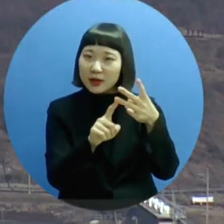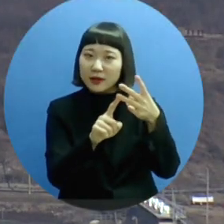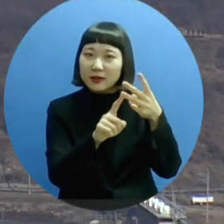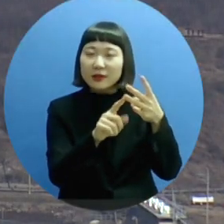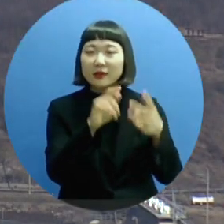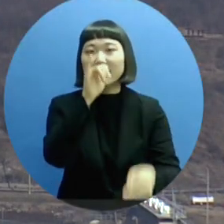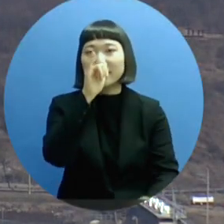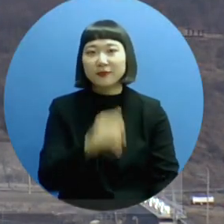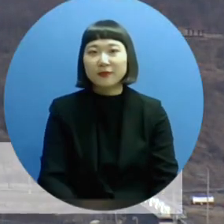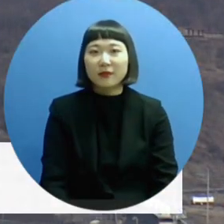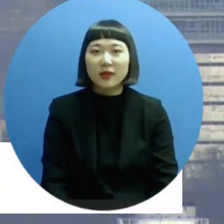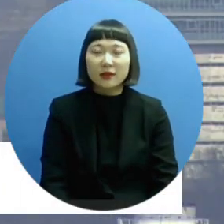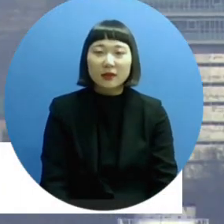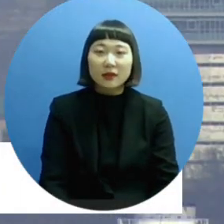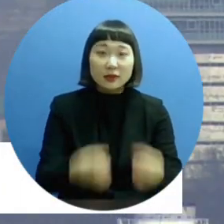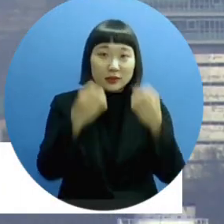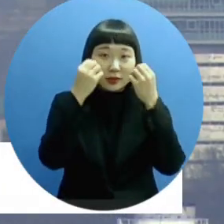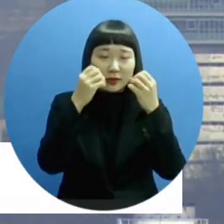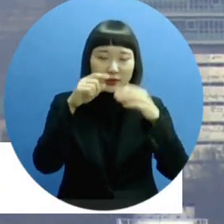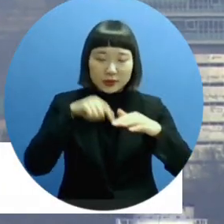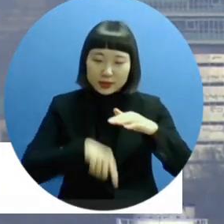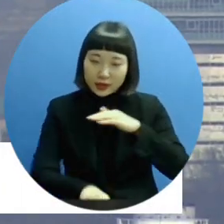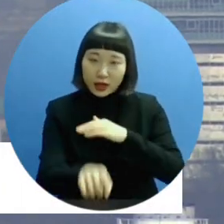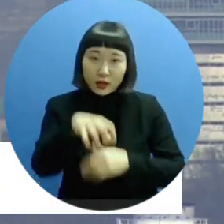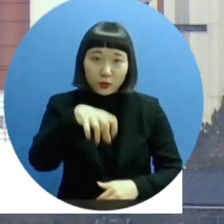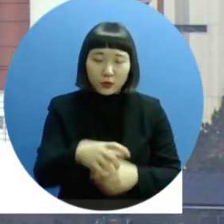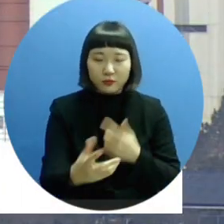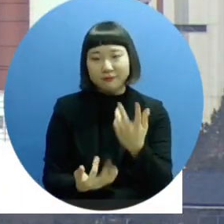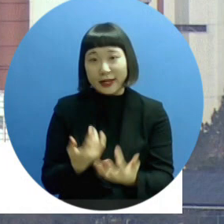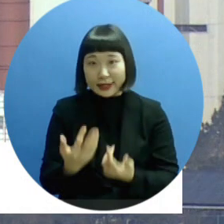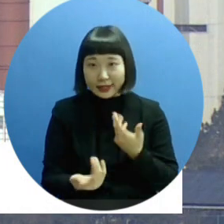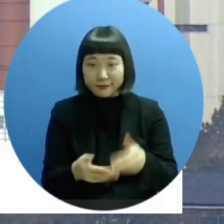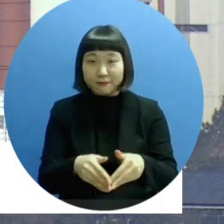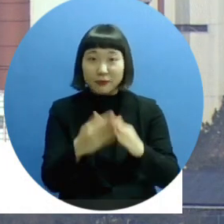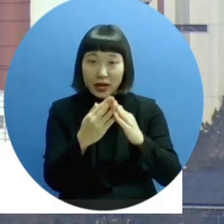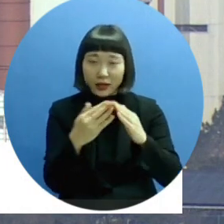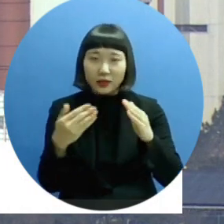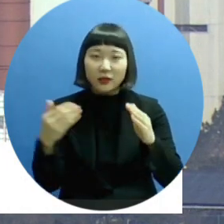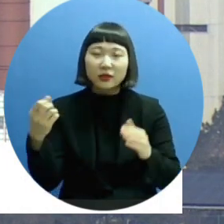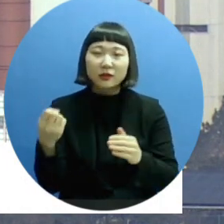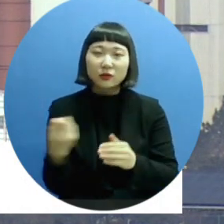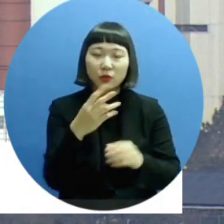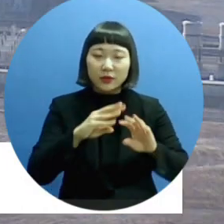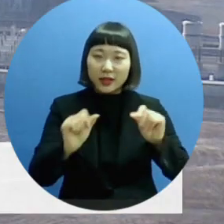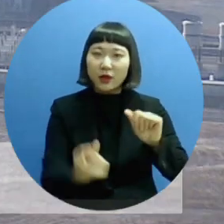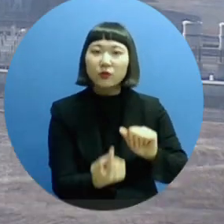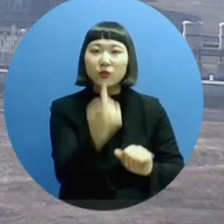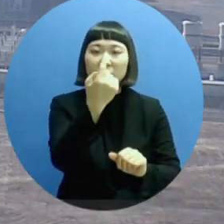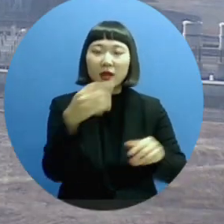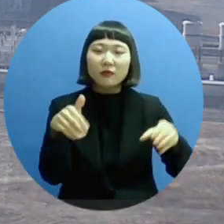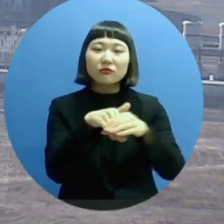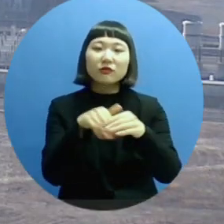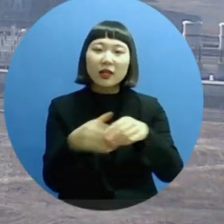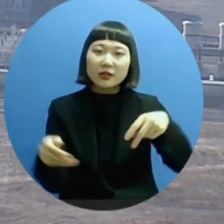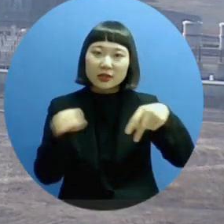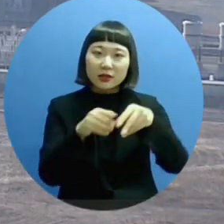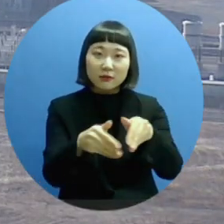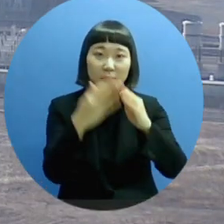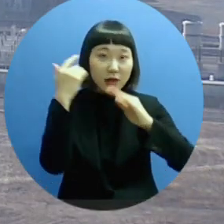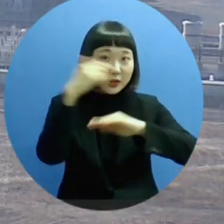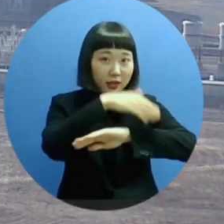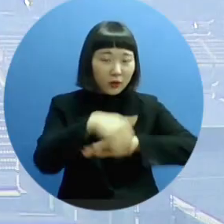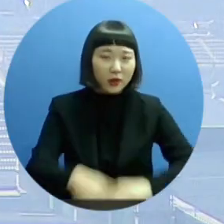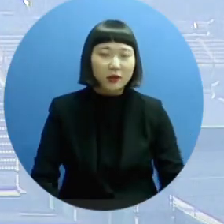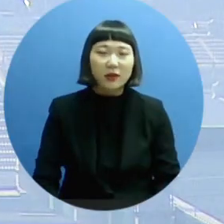지하에 소각장 시설을 짓고 지상에는 주민들이 원하는 시설을 건립하겠다고 밝혔습니다. 주민 의견이